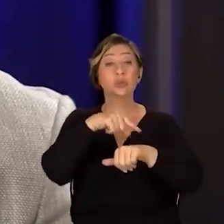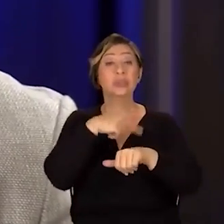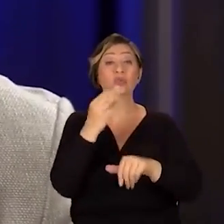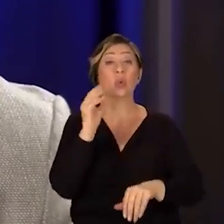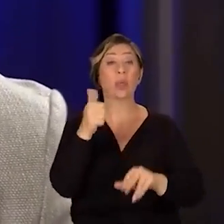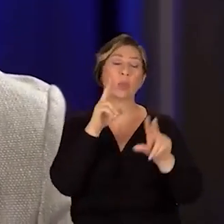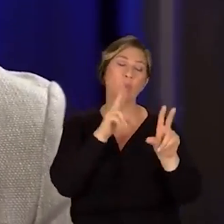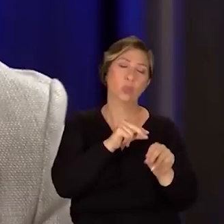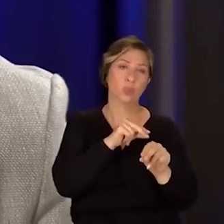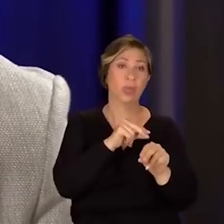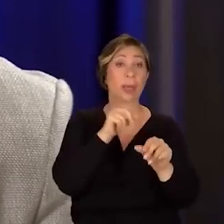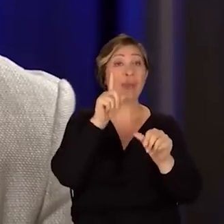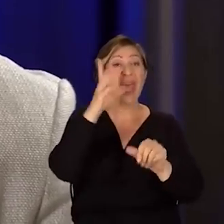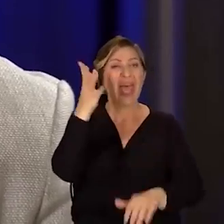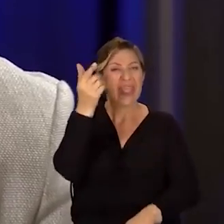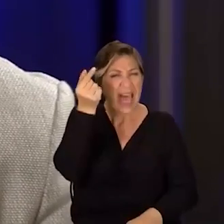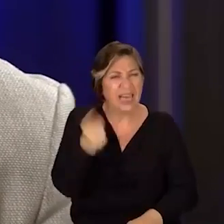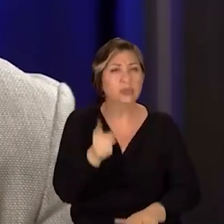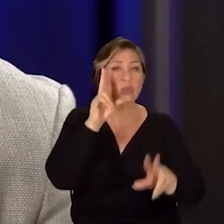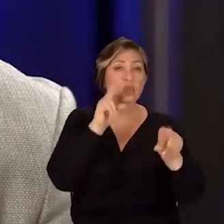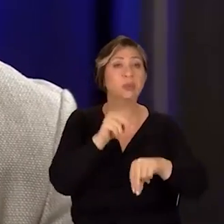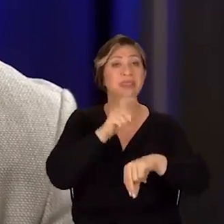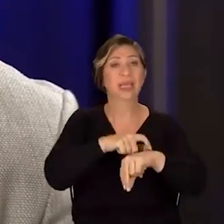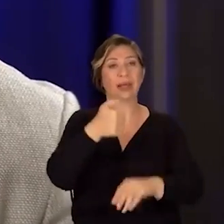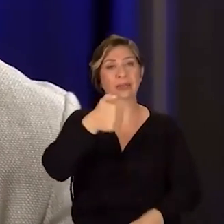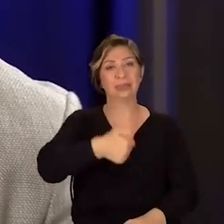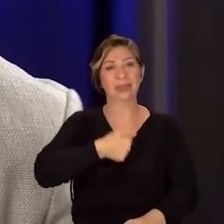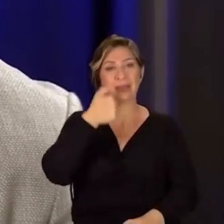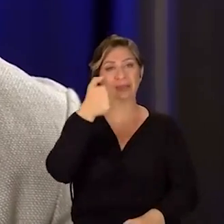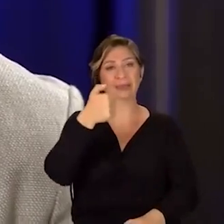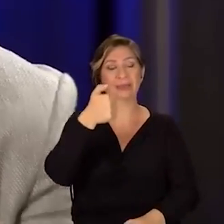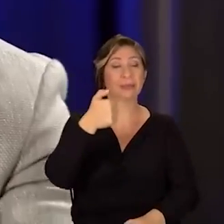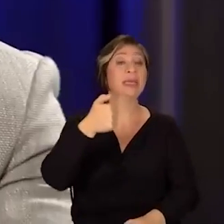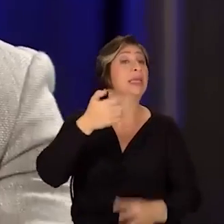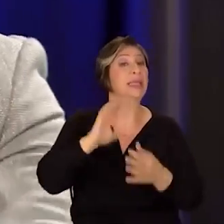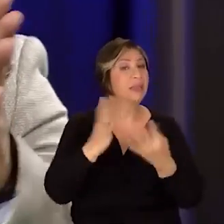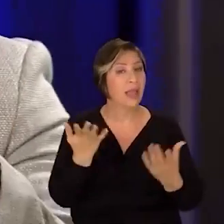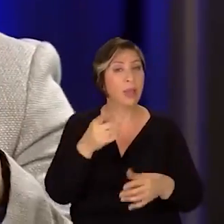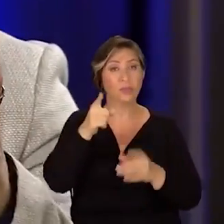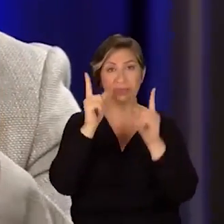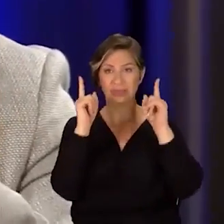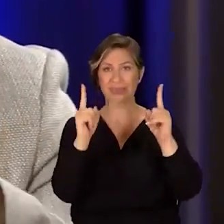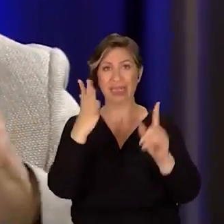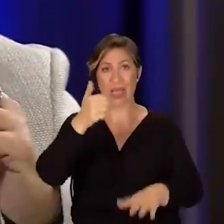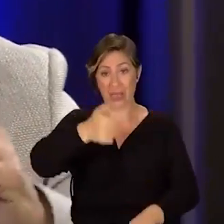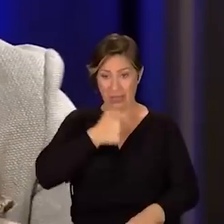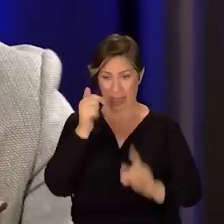önemli. Bir kere en az uyumanız gereken uyku saati 6 saat. Niye? Bu sınırı şöyle belirleyelim.